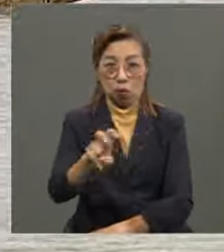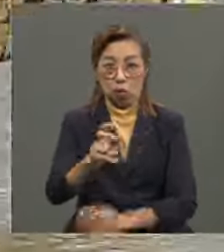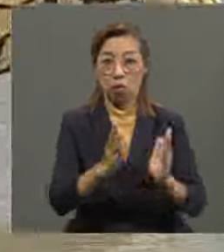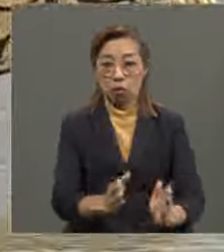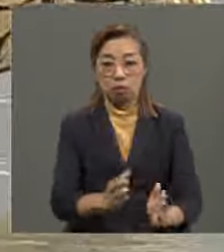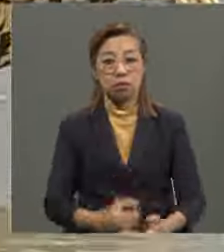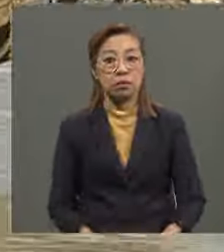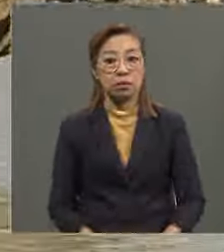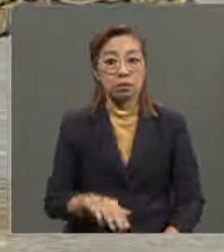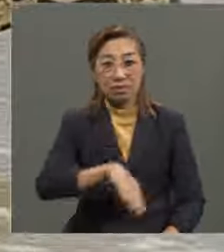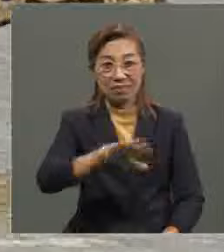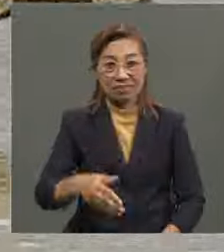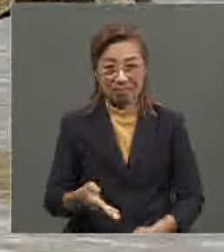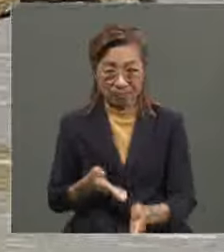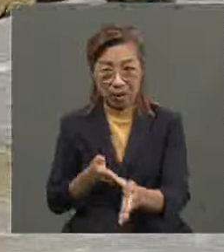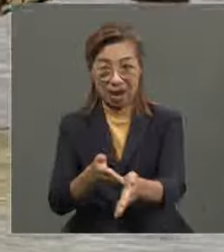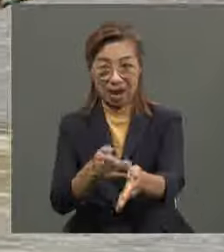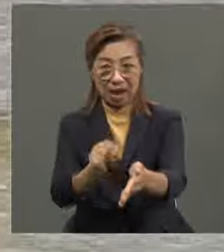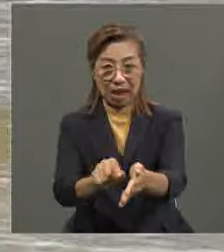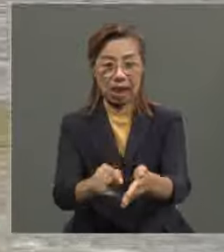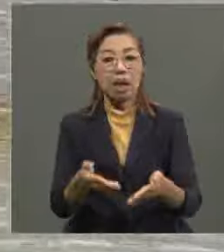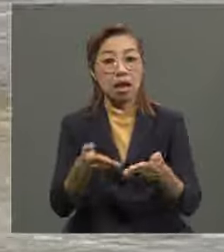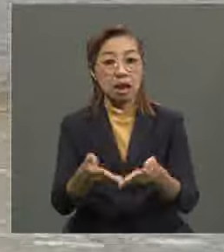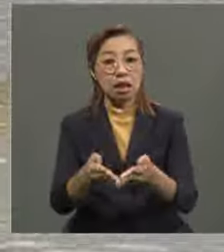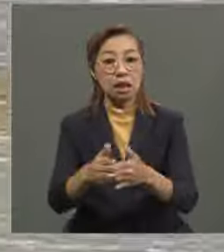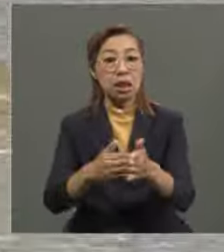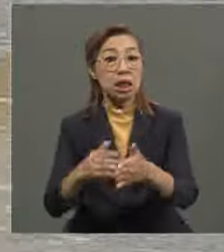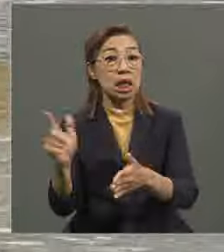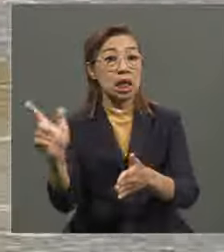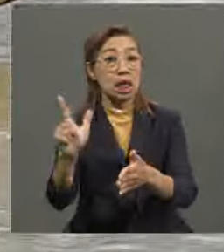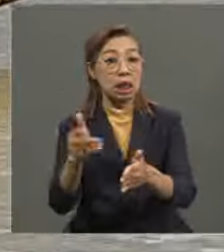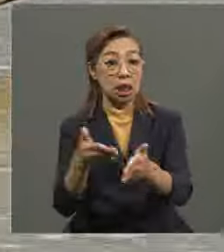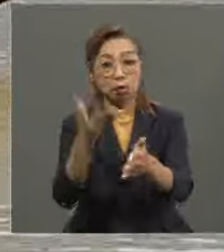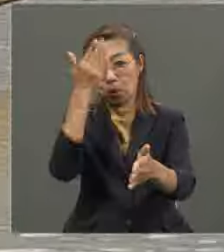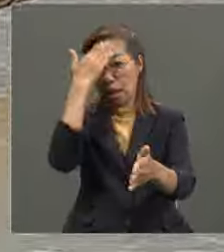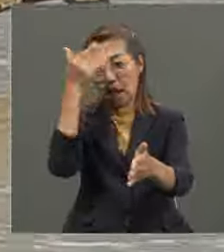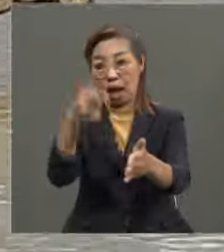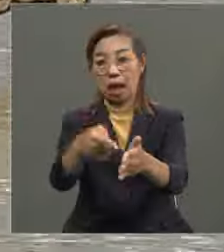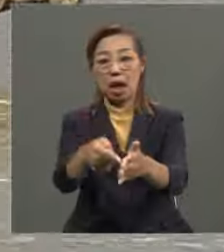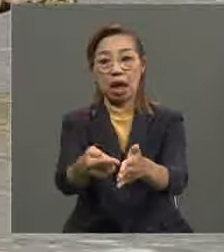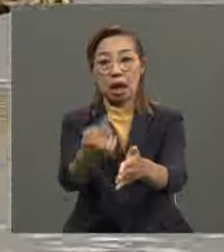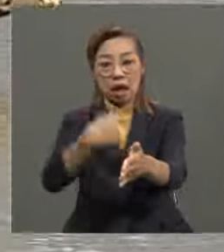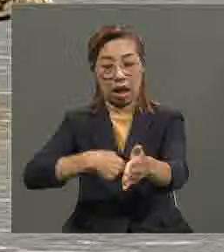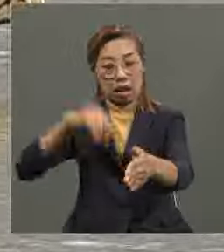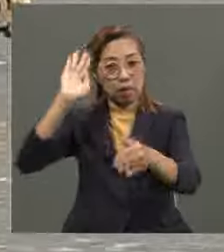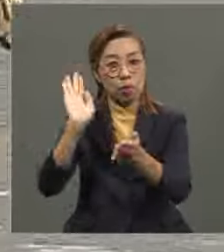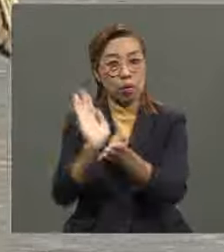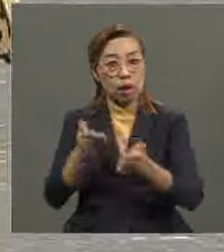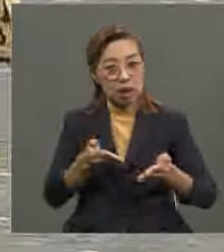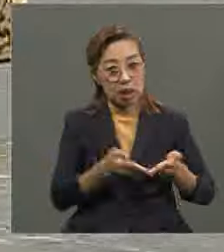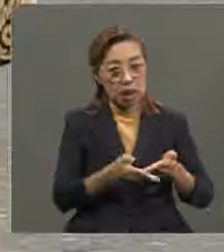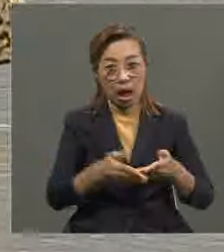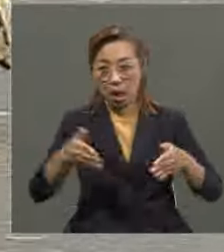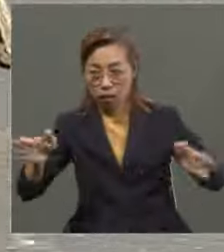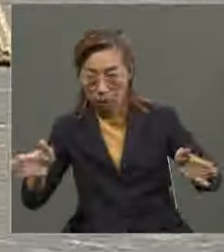ายริ้วสายกลางมีเรืออีเหลืองหรือเรือกลองนอกอยู่ด้านหน้าสุดตามด้วยเรือตำรวจนอกเรือตำรวจ